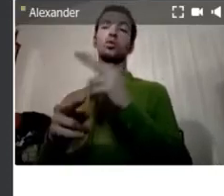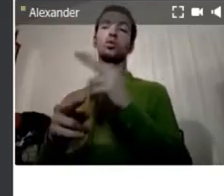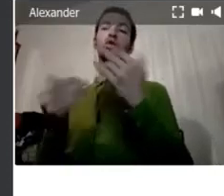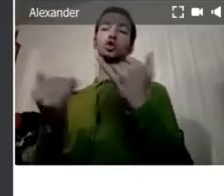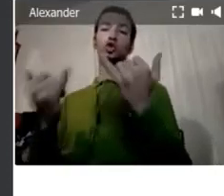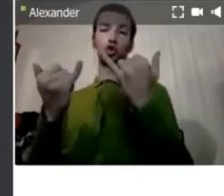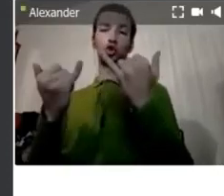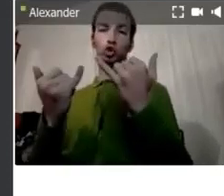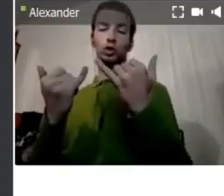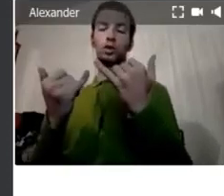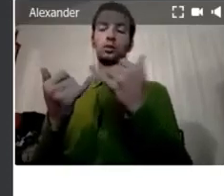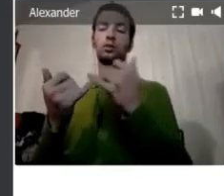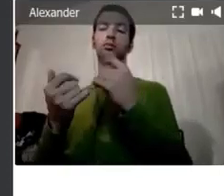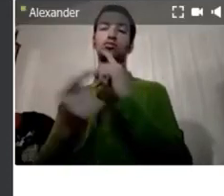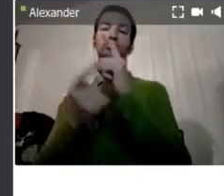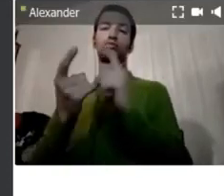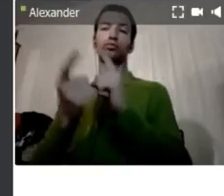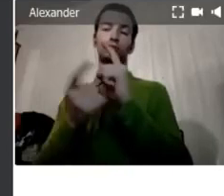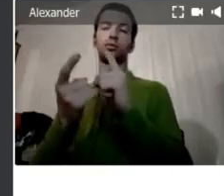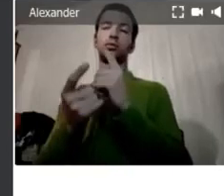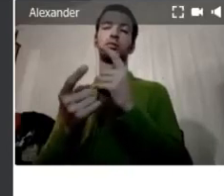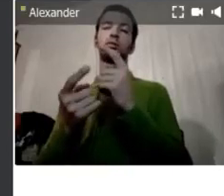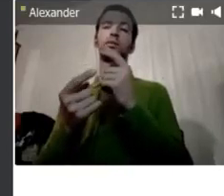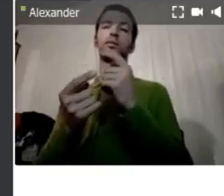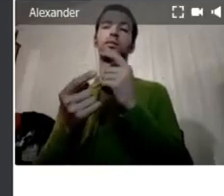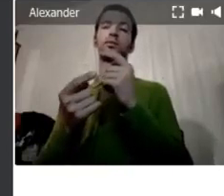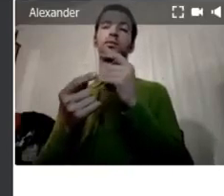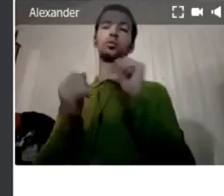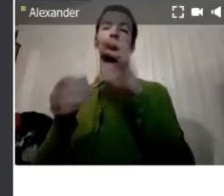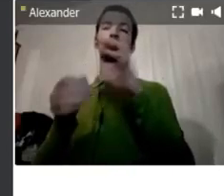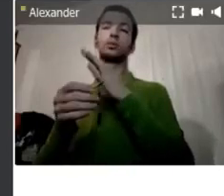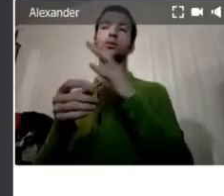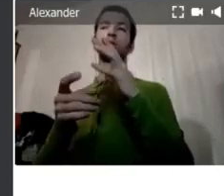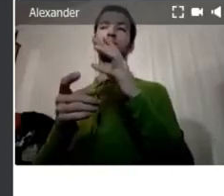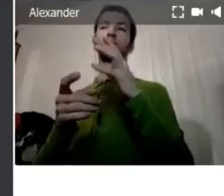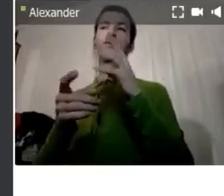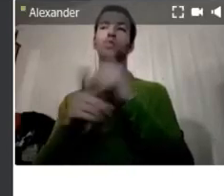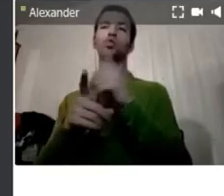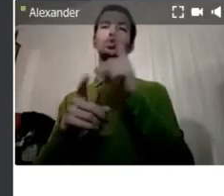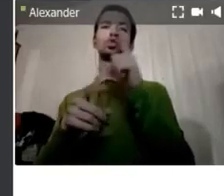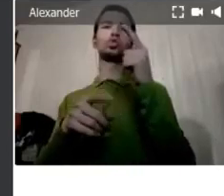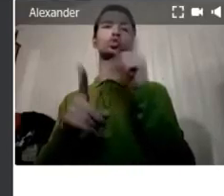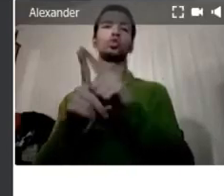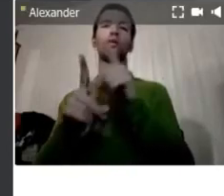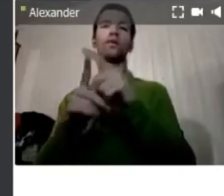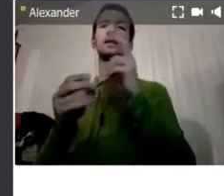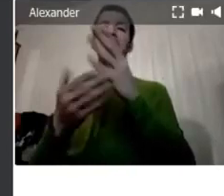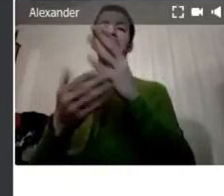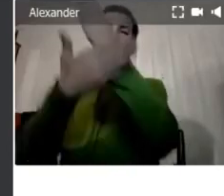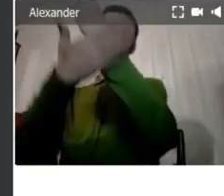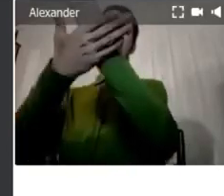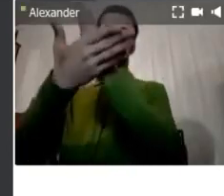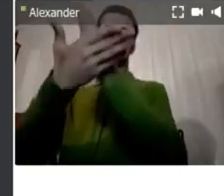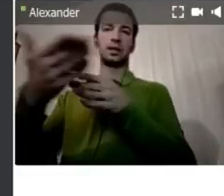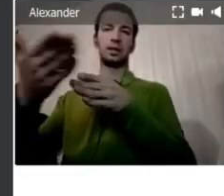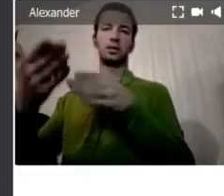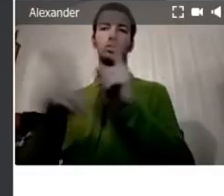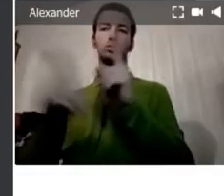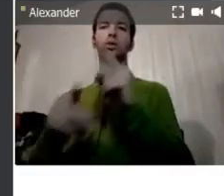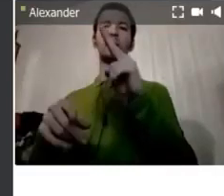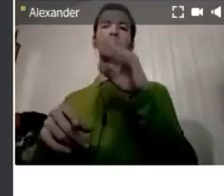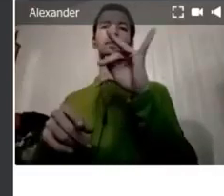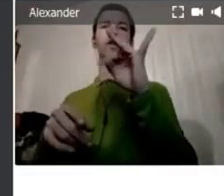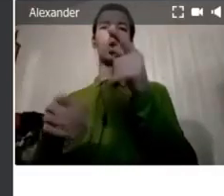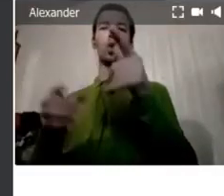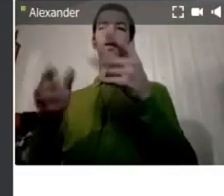этого пирога вы для себя успеете откусить, это уже зависит от вас. То есть хотите, успевайте, не хотите...